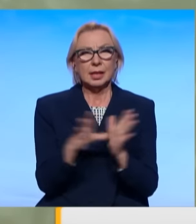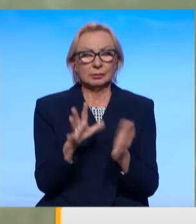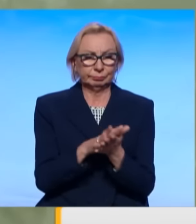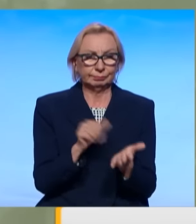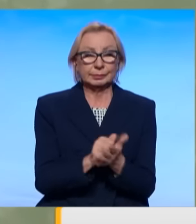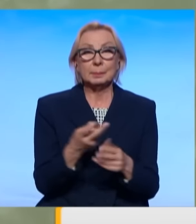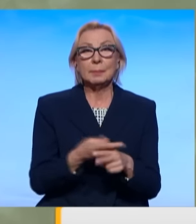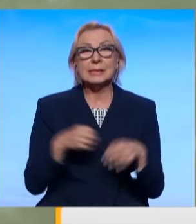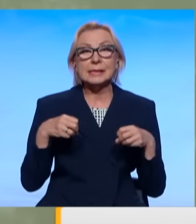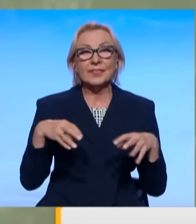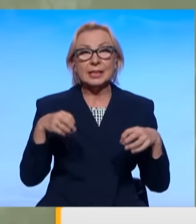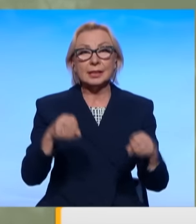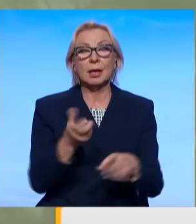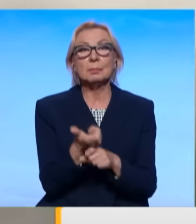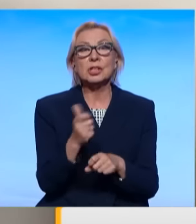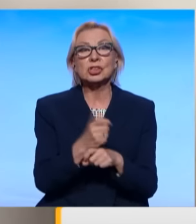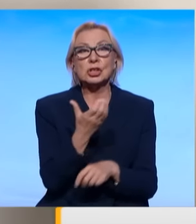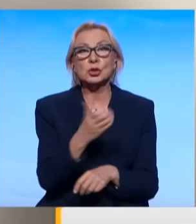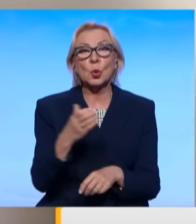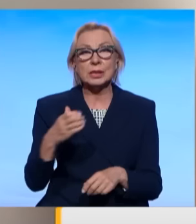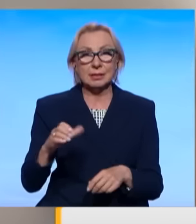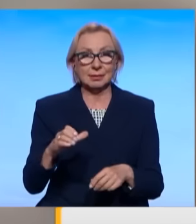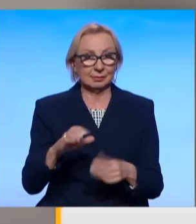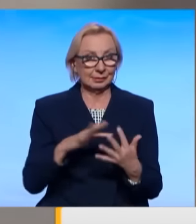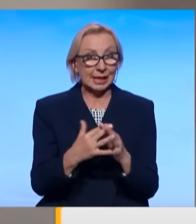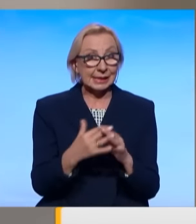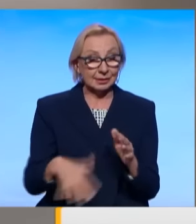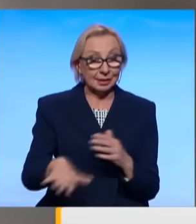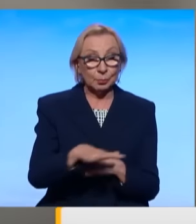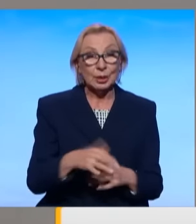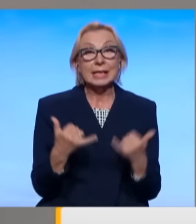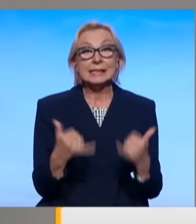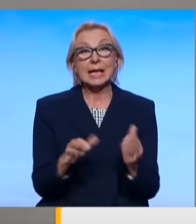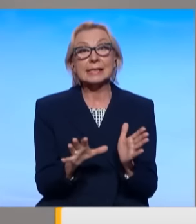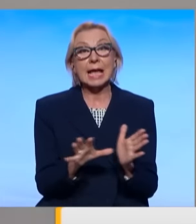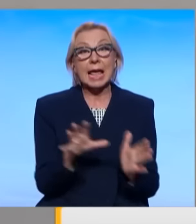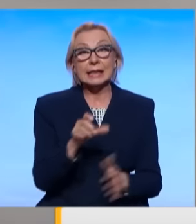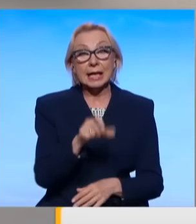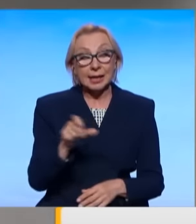Без світла більше сотні населених пунктів. Зараз енергетики